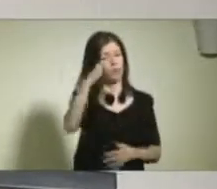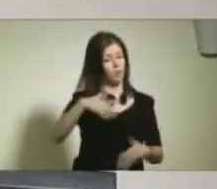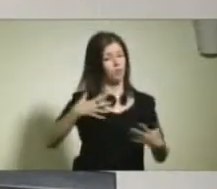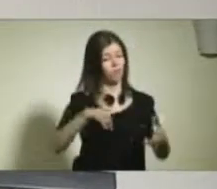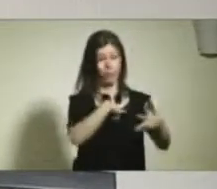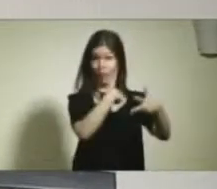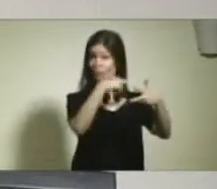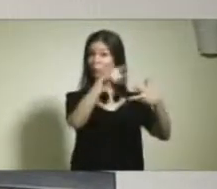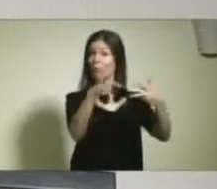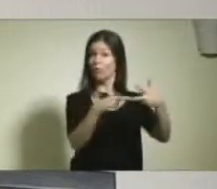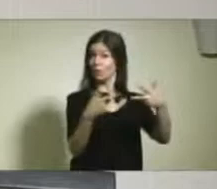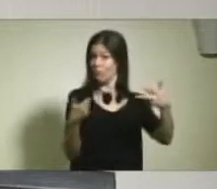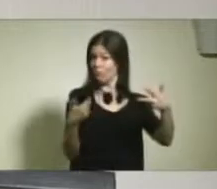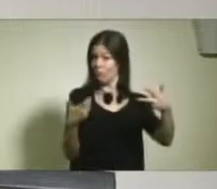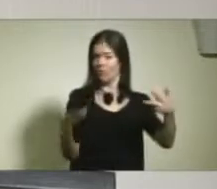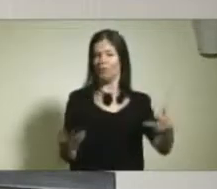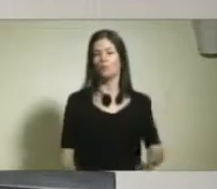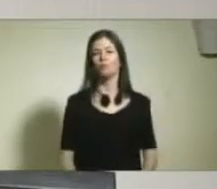Ah, pardon.